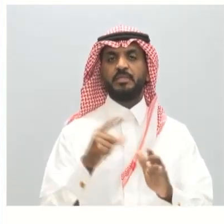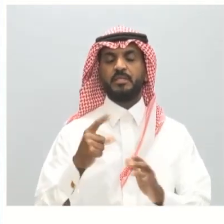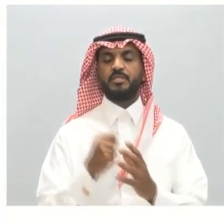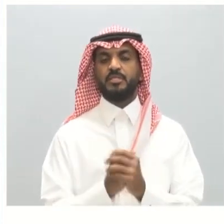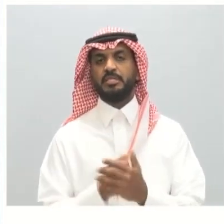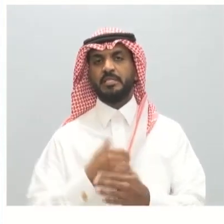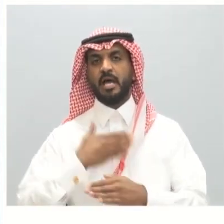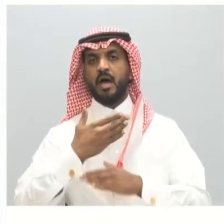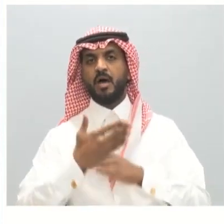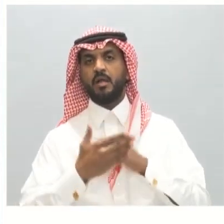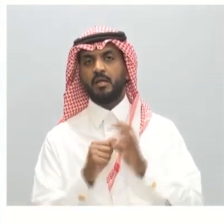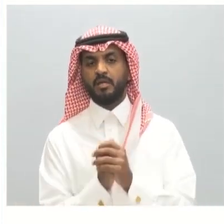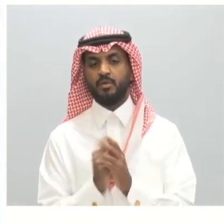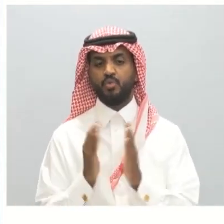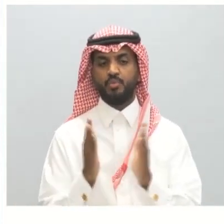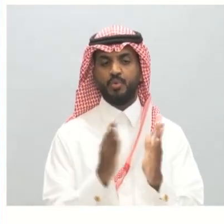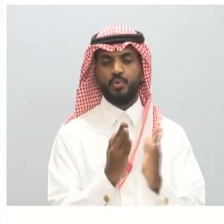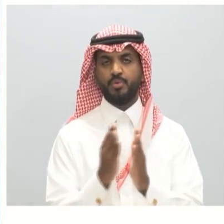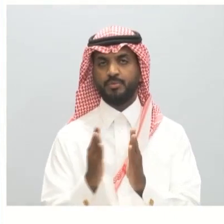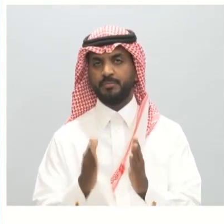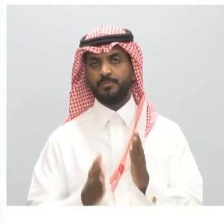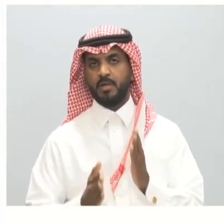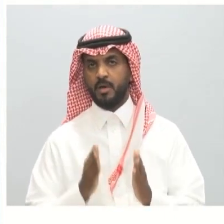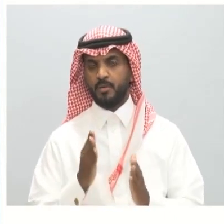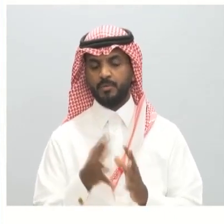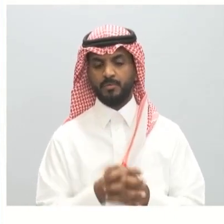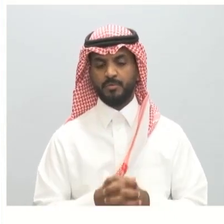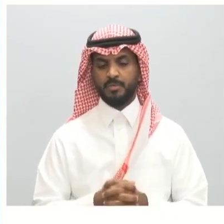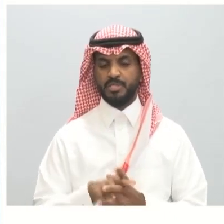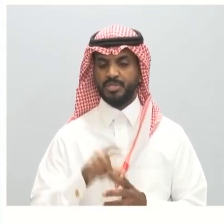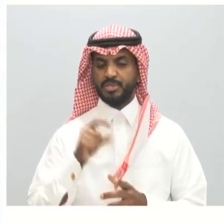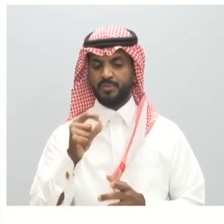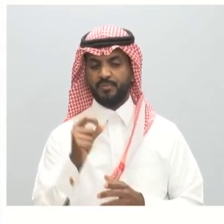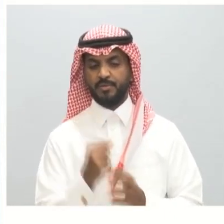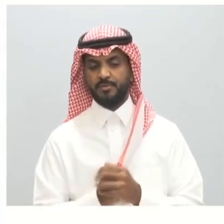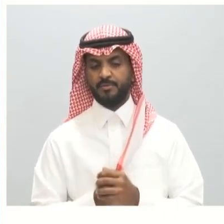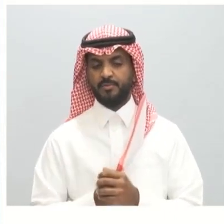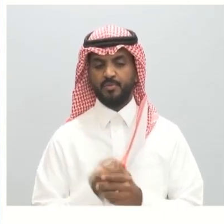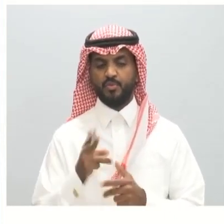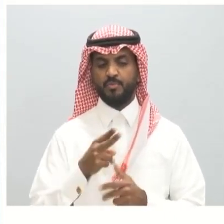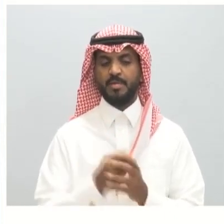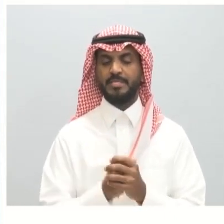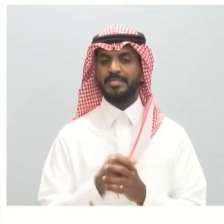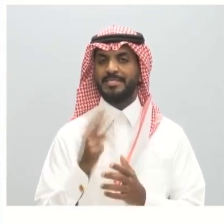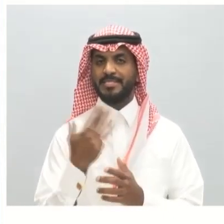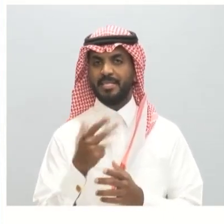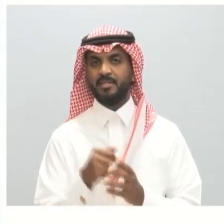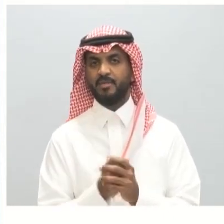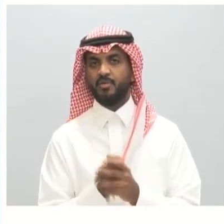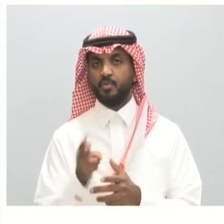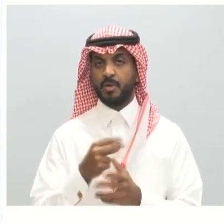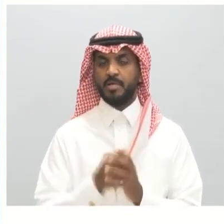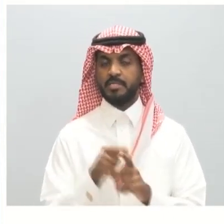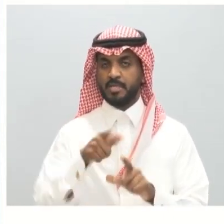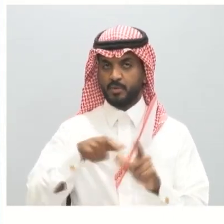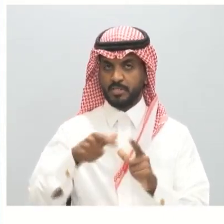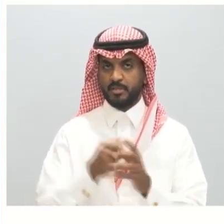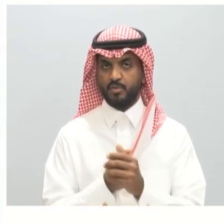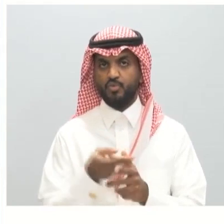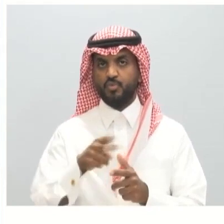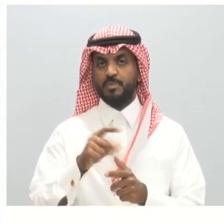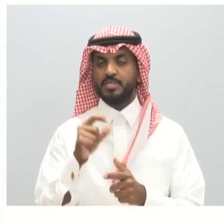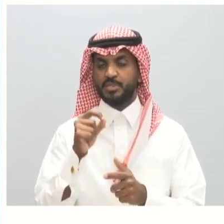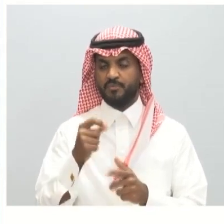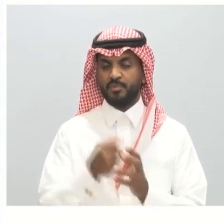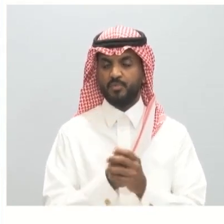الروبوت لاحظ تحرك صفر ثم تس زاويه 90 ثم صفر